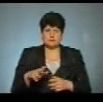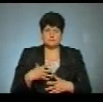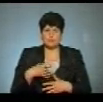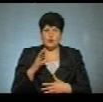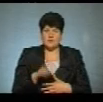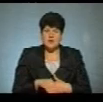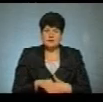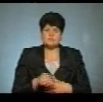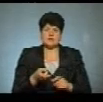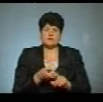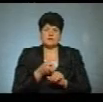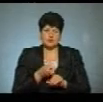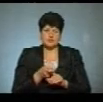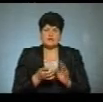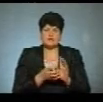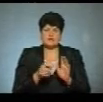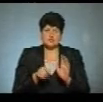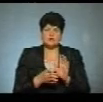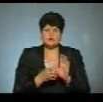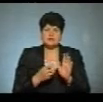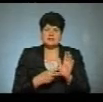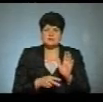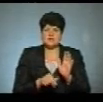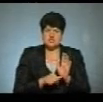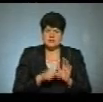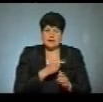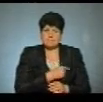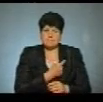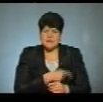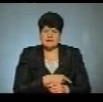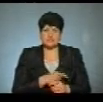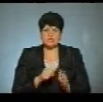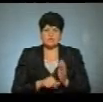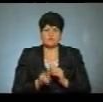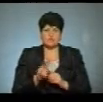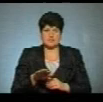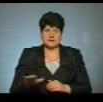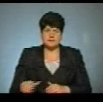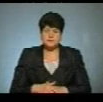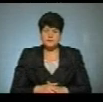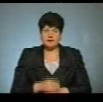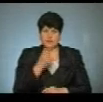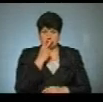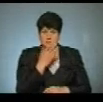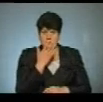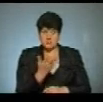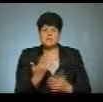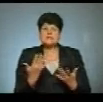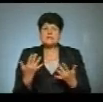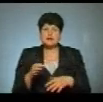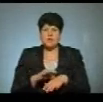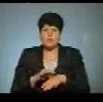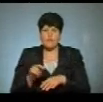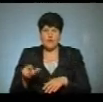Серед інфікованих – 1976 медиків і 672 дітей. На цій карті ви бачите, скільки хворих